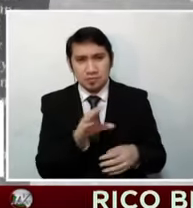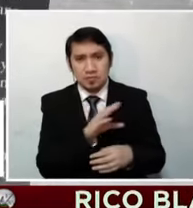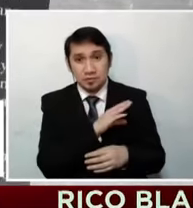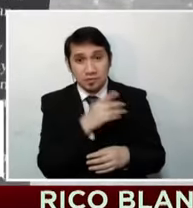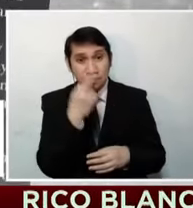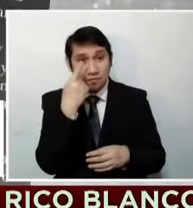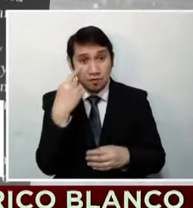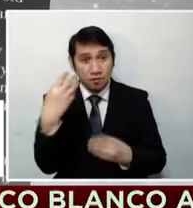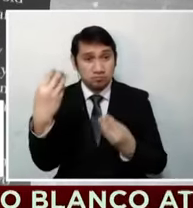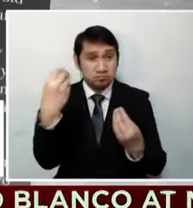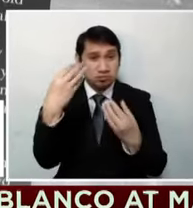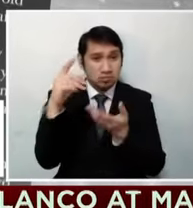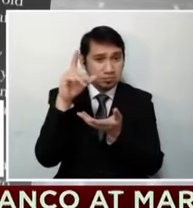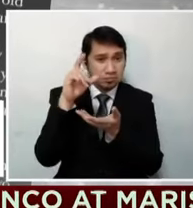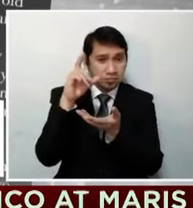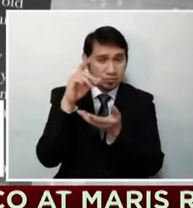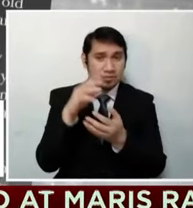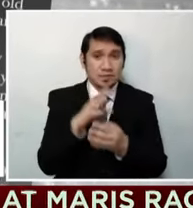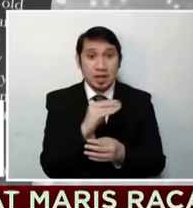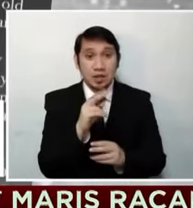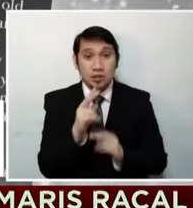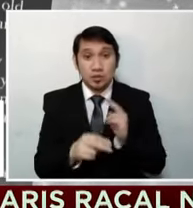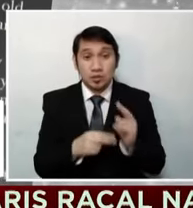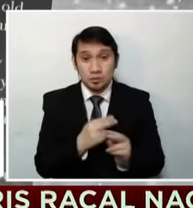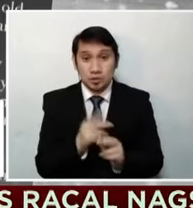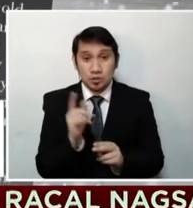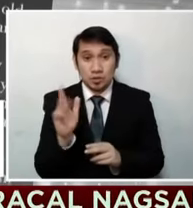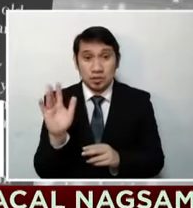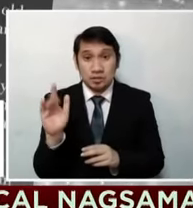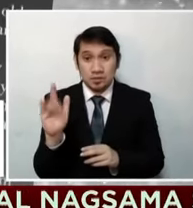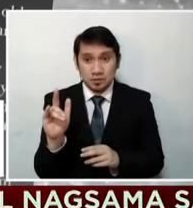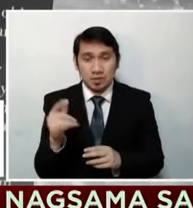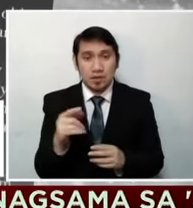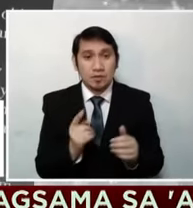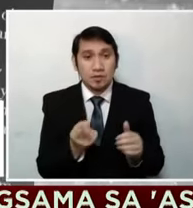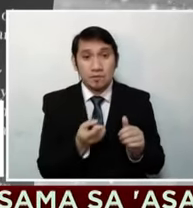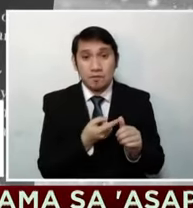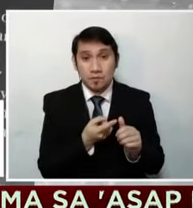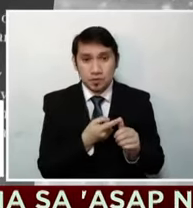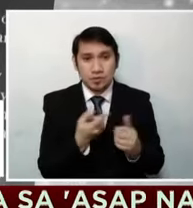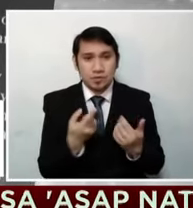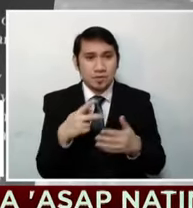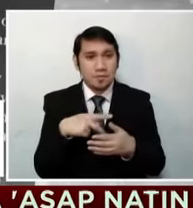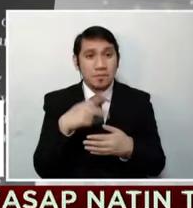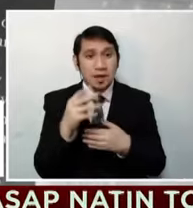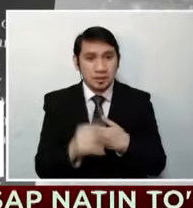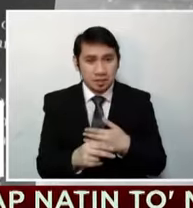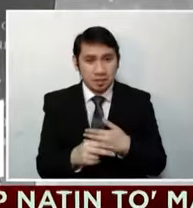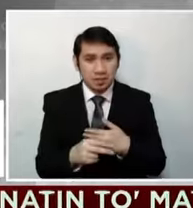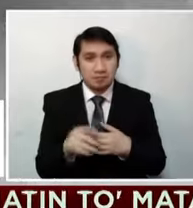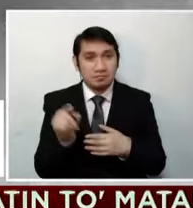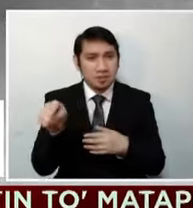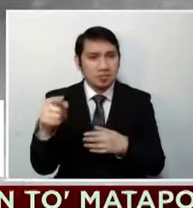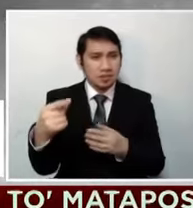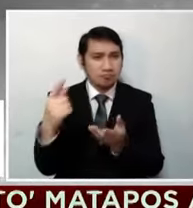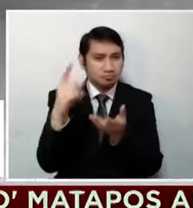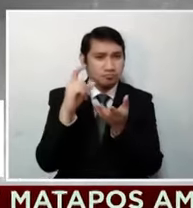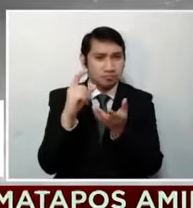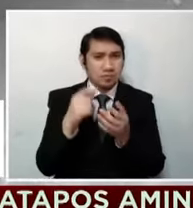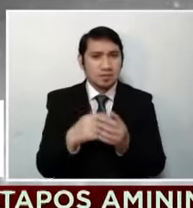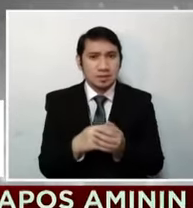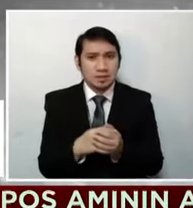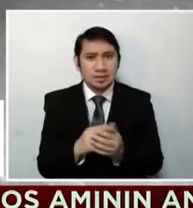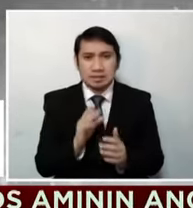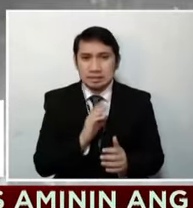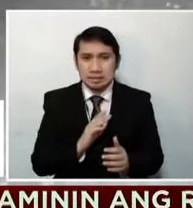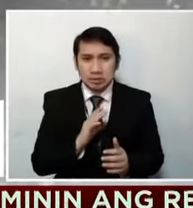photoshoot. Habang ibinahagi naman ni Miss Universe 2015 P Awards back ang kauna-unahan niyang proyekto na kinuna ni Isaac. Labis din ang dalamhati